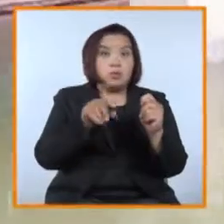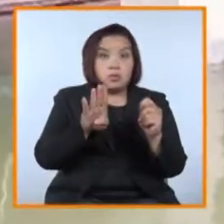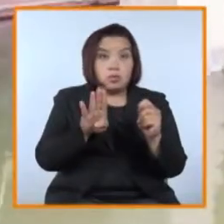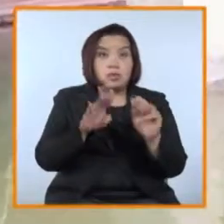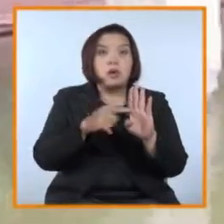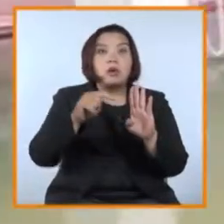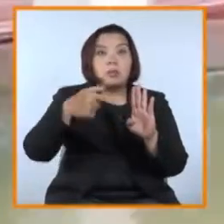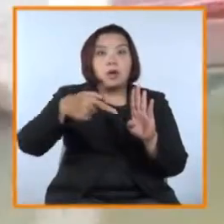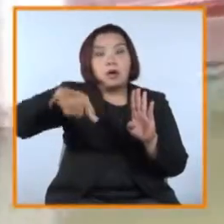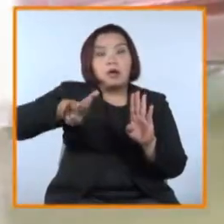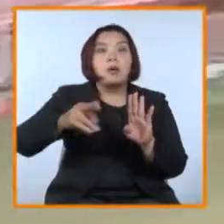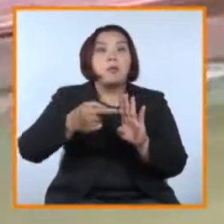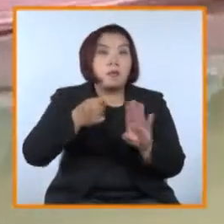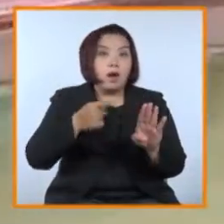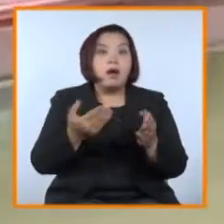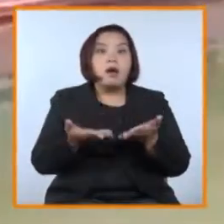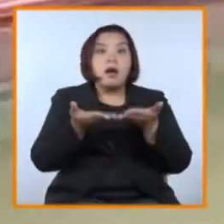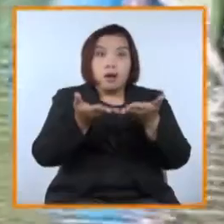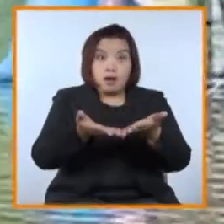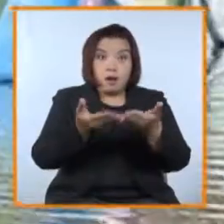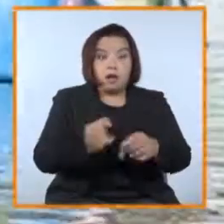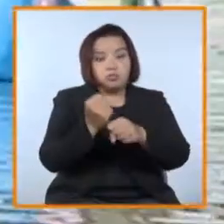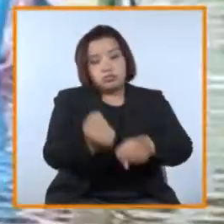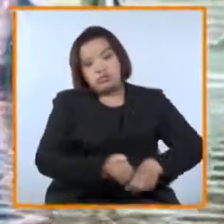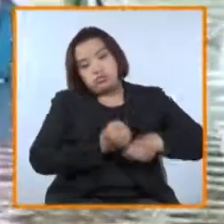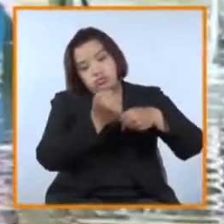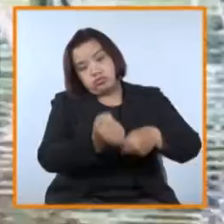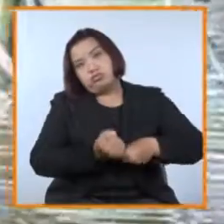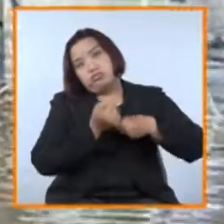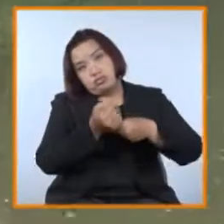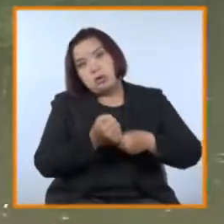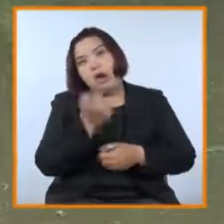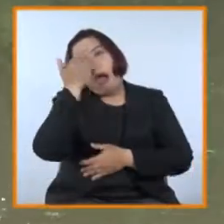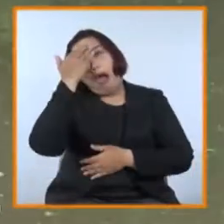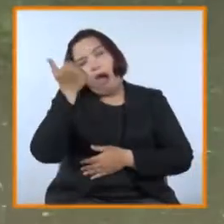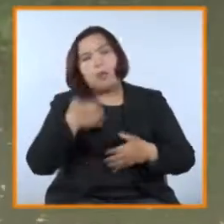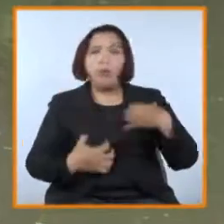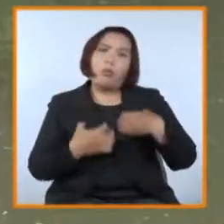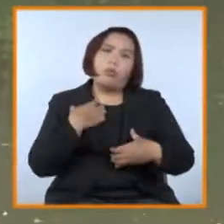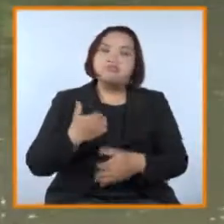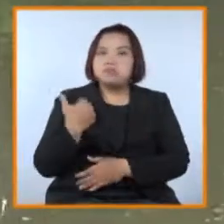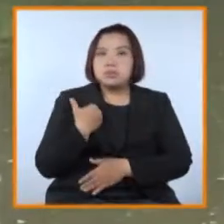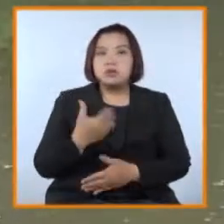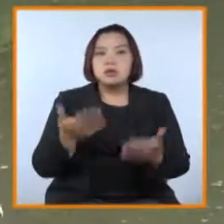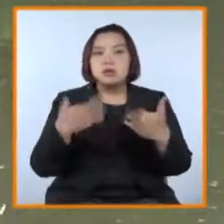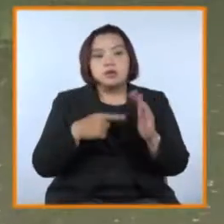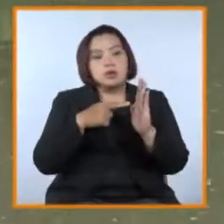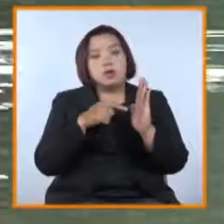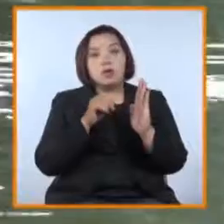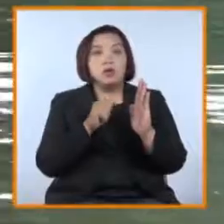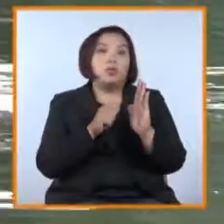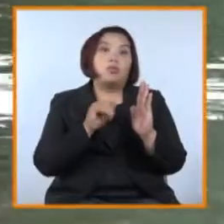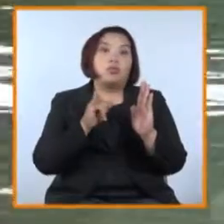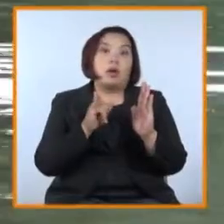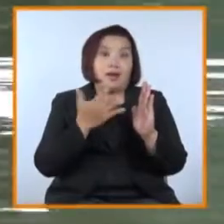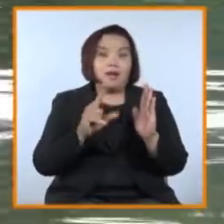อนนี้ต้องใช้เรือในการเข้าออกหมู่บ้านเท่านั้นชาวบ้านเดือดร้อนอย่างหนักค่ะและที่อุทัยนะอุทัยธานีน้ำท่วมสู